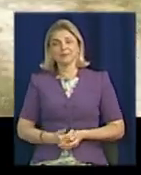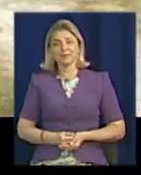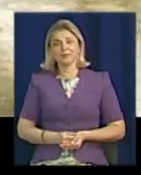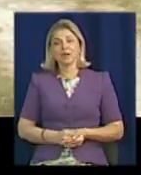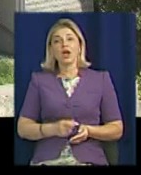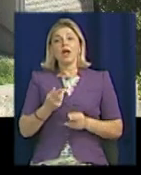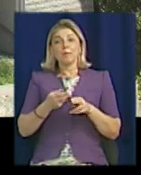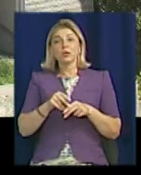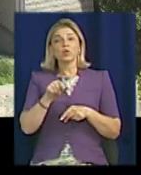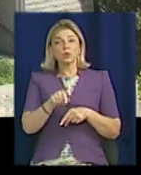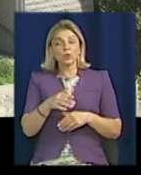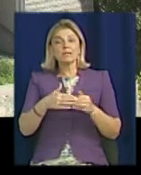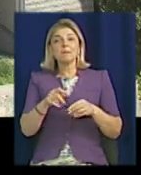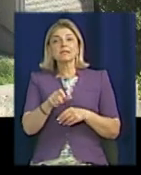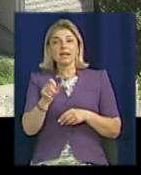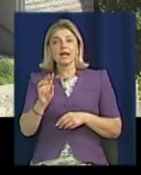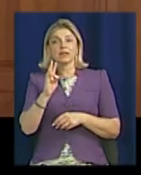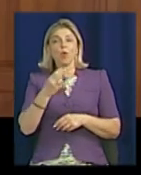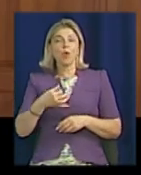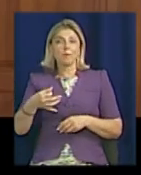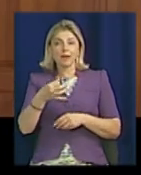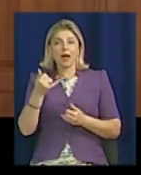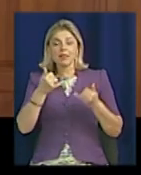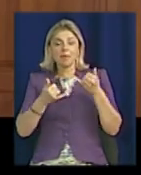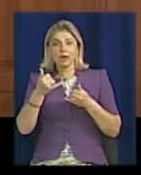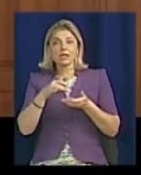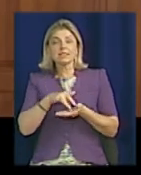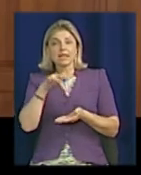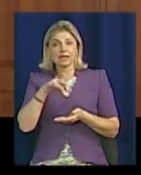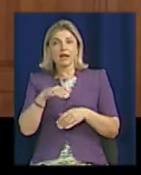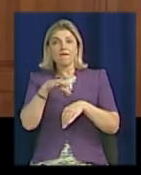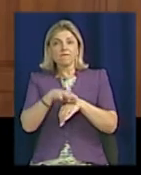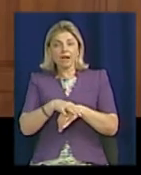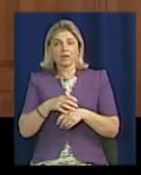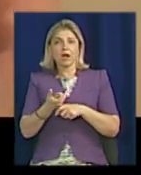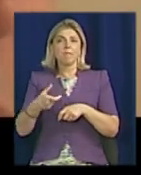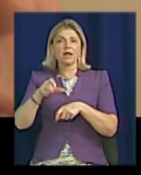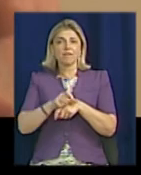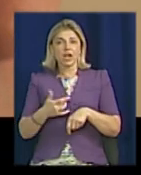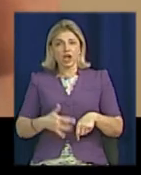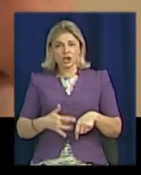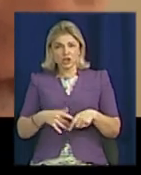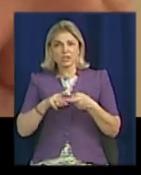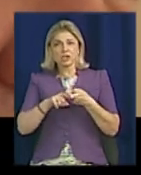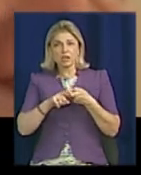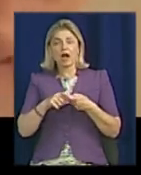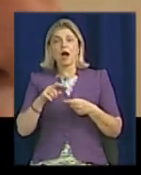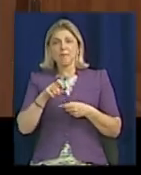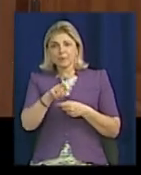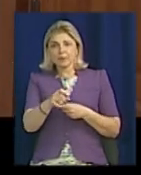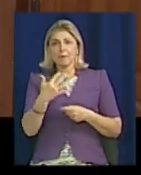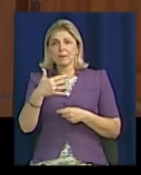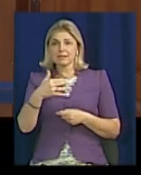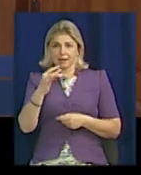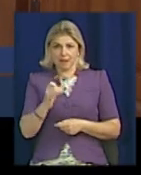Проте саме тут спеціалісти Миколаївського обласного лабораторного центру виявили перевищення кишкової палички в 50 разів.